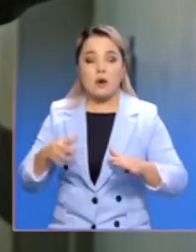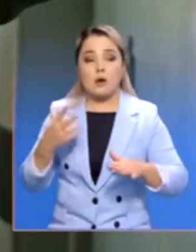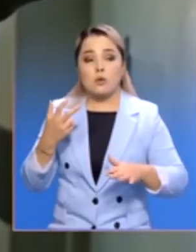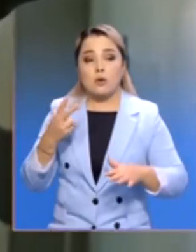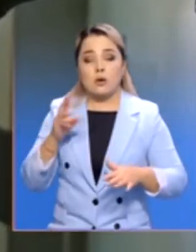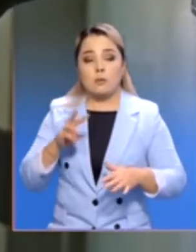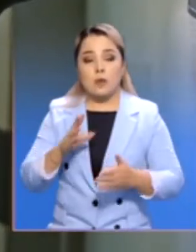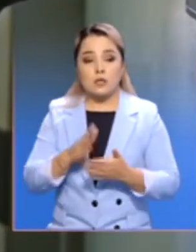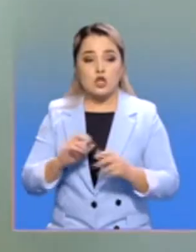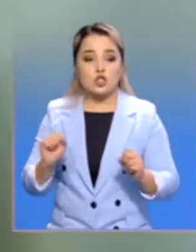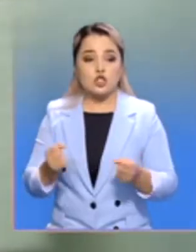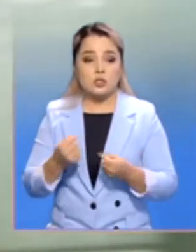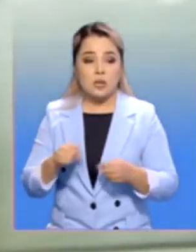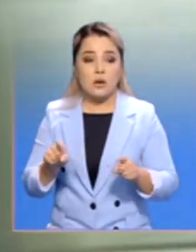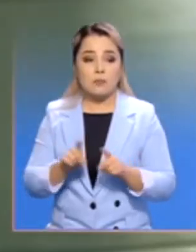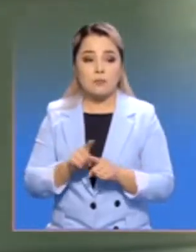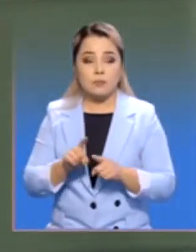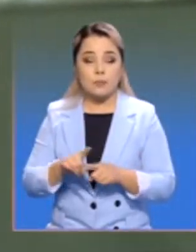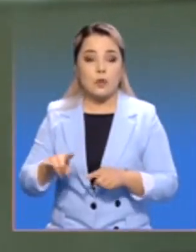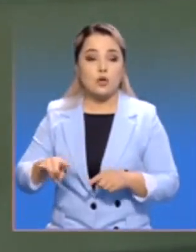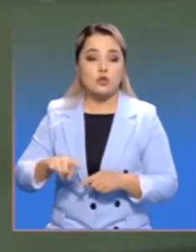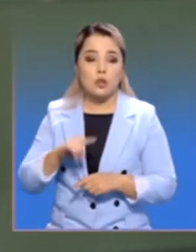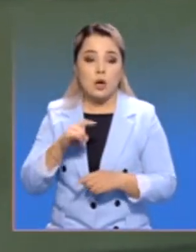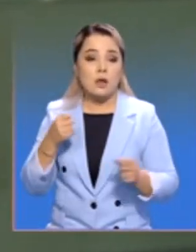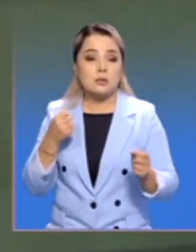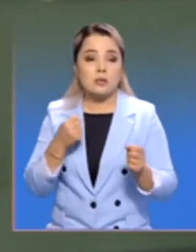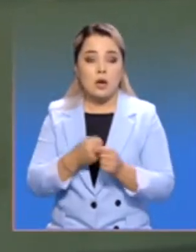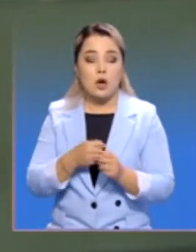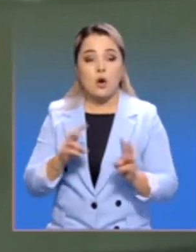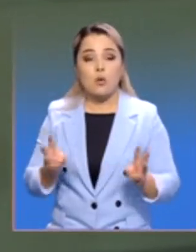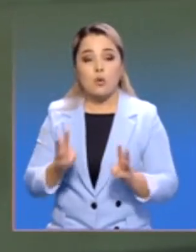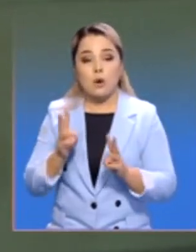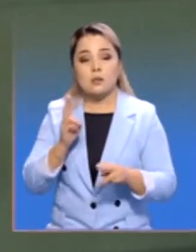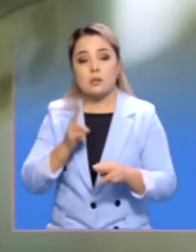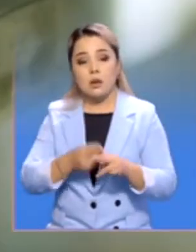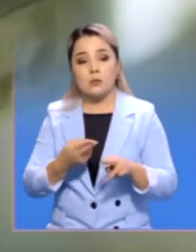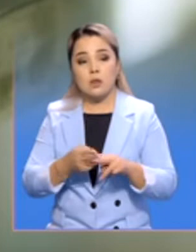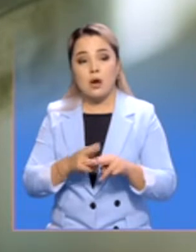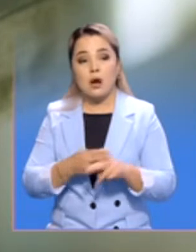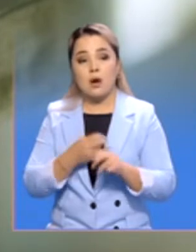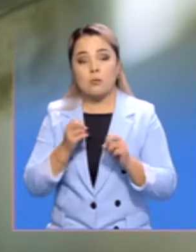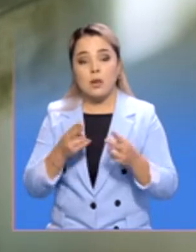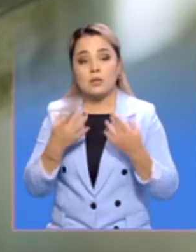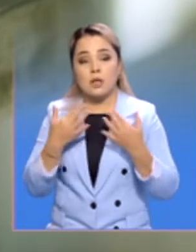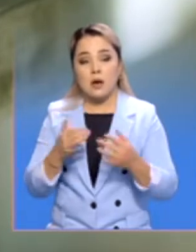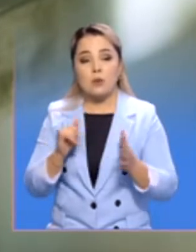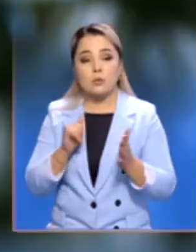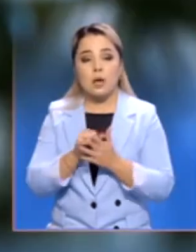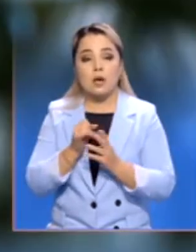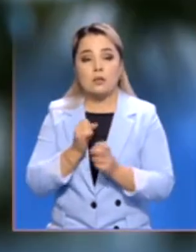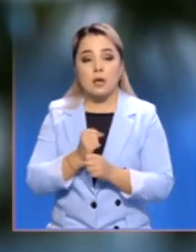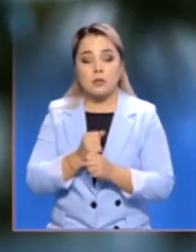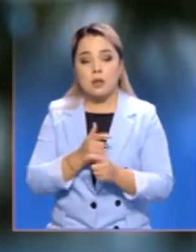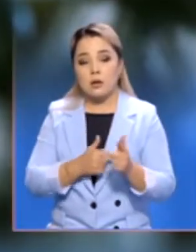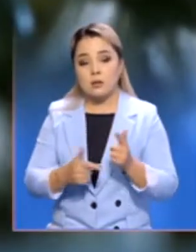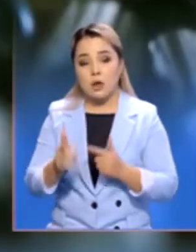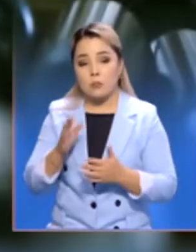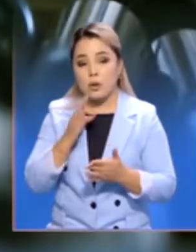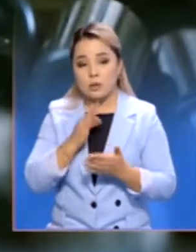300 км жылдамдықпен келе жатқан ұшақ құлағанға, өртке төтеп беретіндей қауіпсіздік талаптары қойылады. Соның